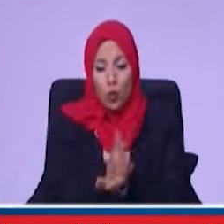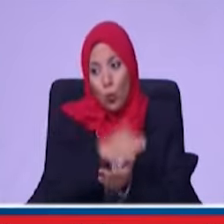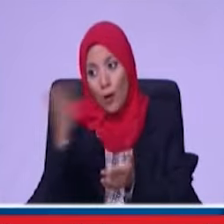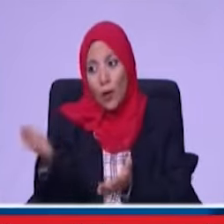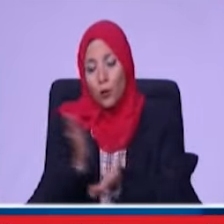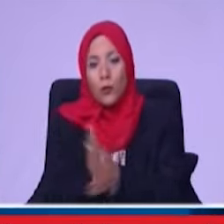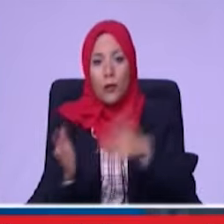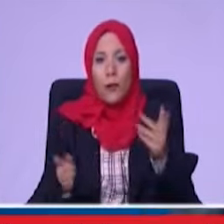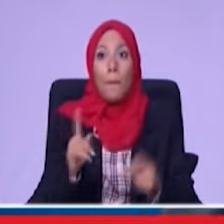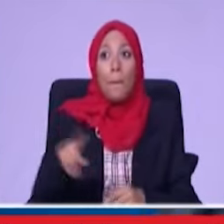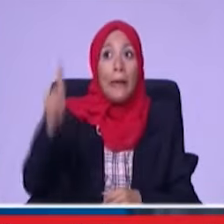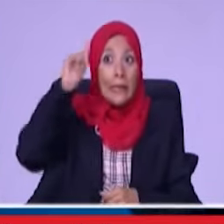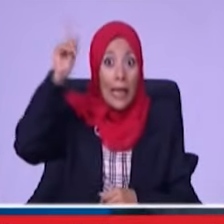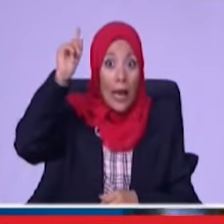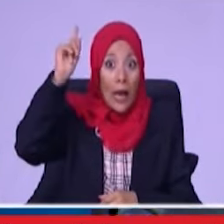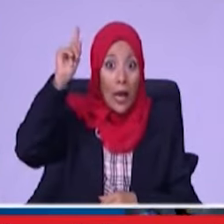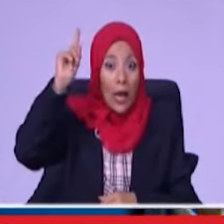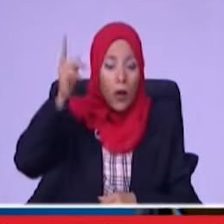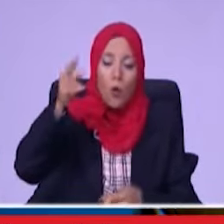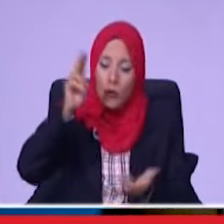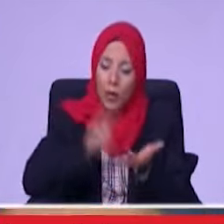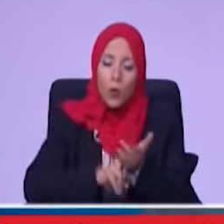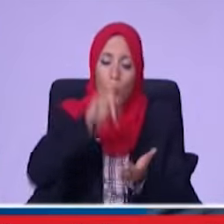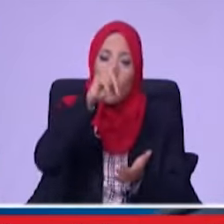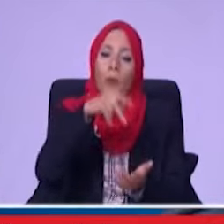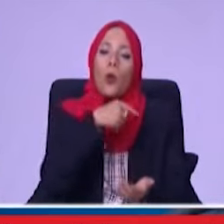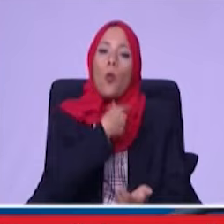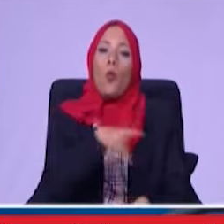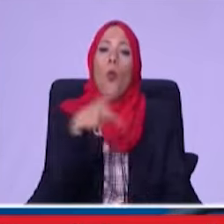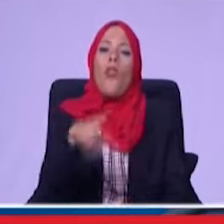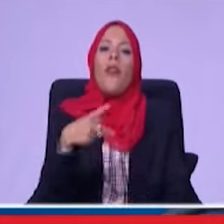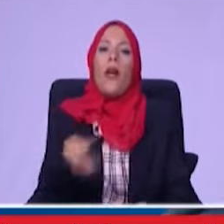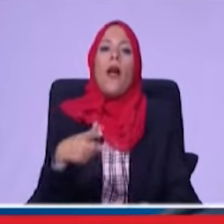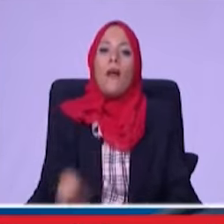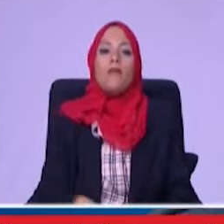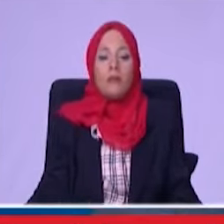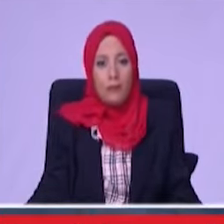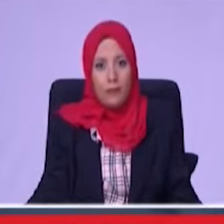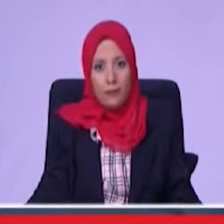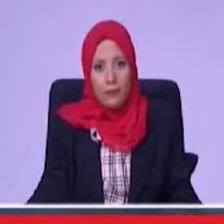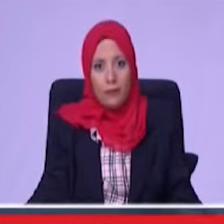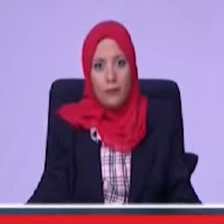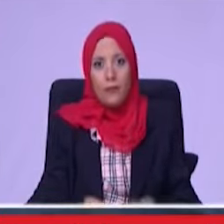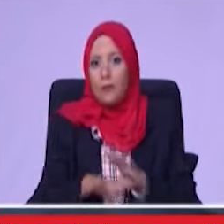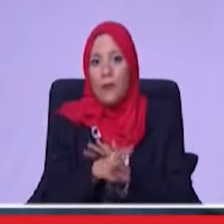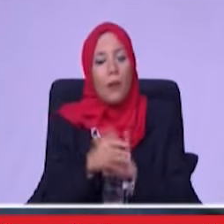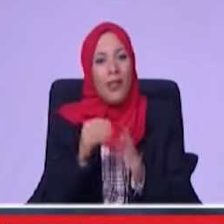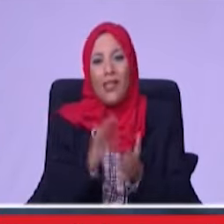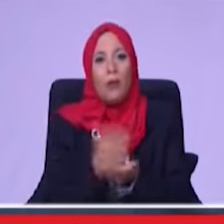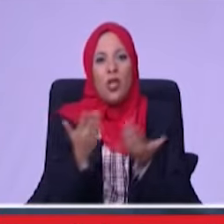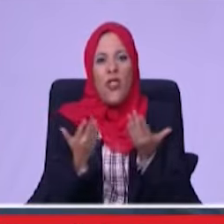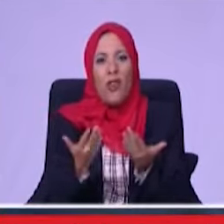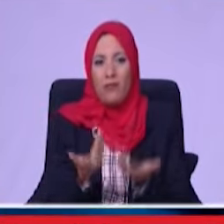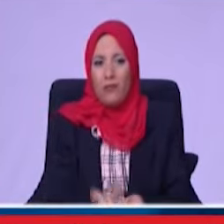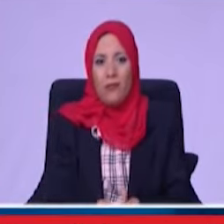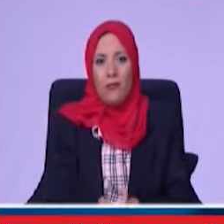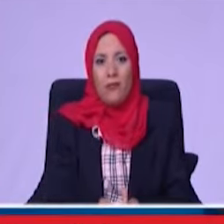الله ورضا الله. في شفاعة منفية اللي هي شفاعة الكافرين، فما تنفعهم شفاعة الشافعين،